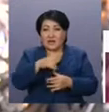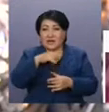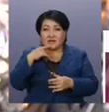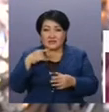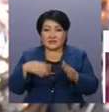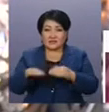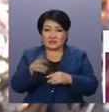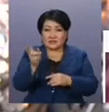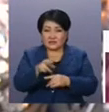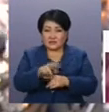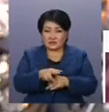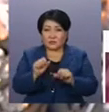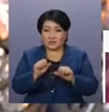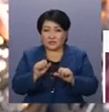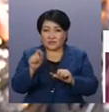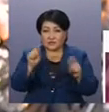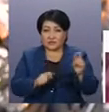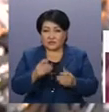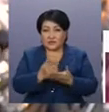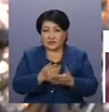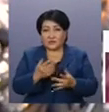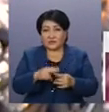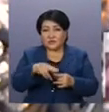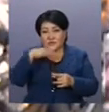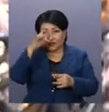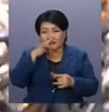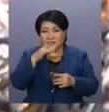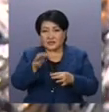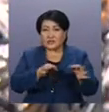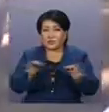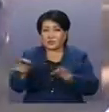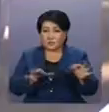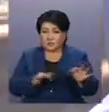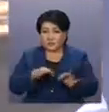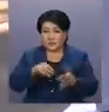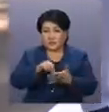жерде, ең қызығы. Және Қазақстанның да түкір-түкірінен қатысушылар келіп жатыр.